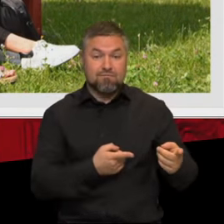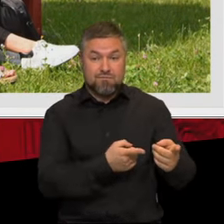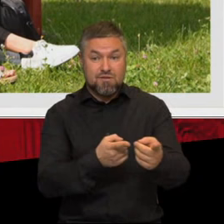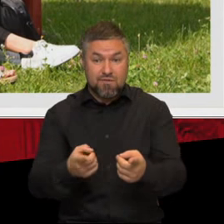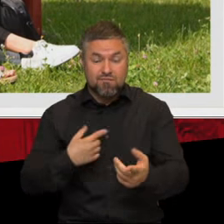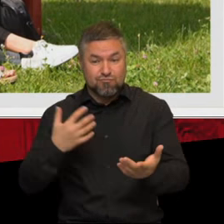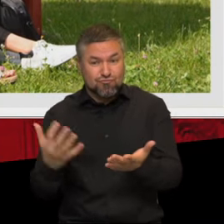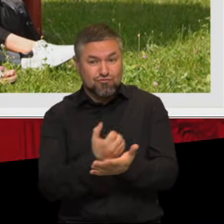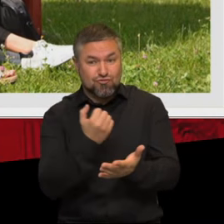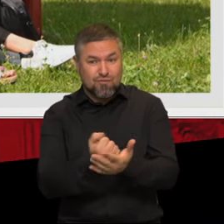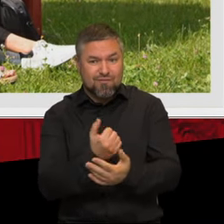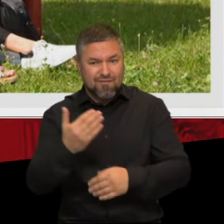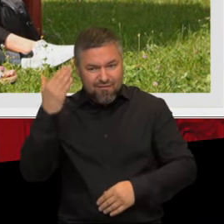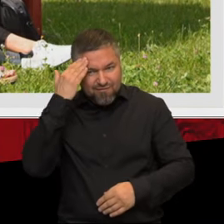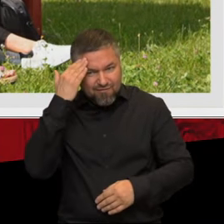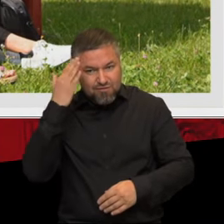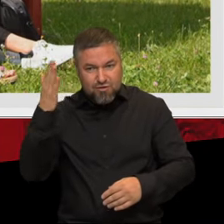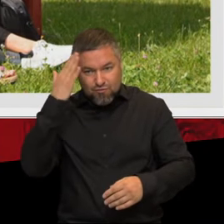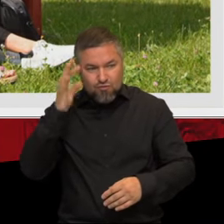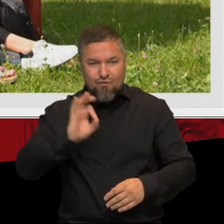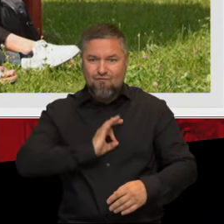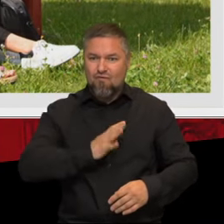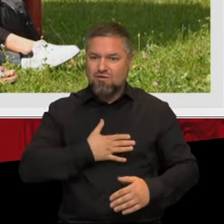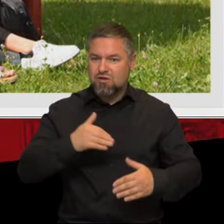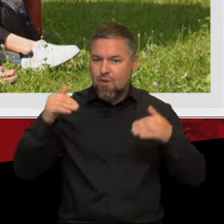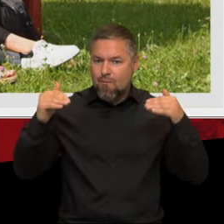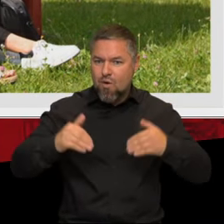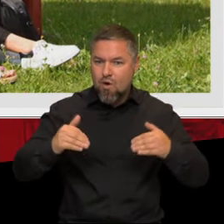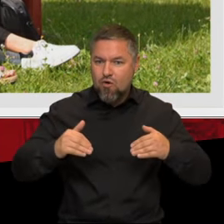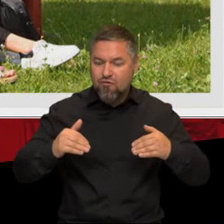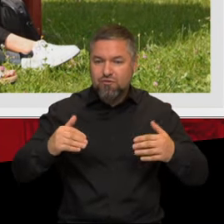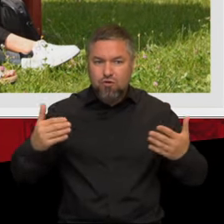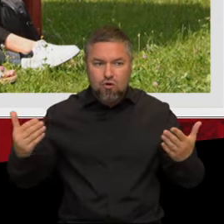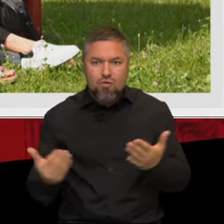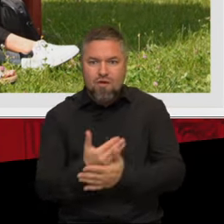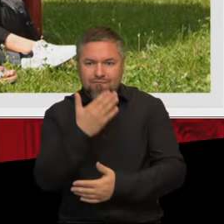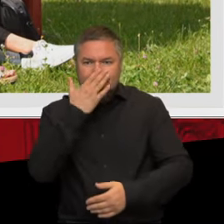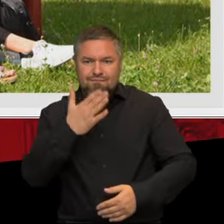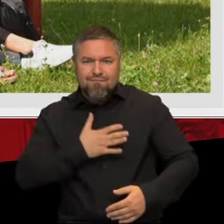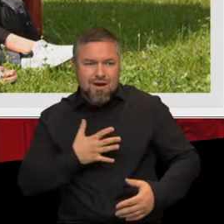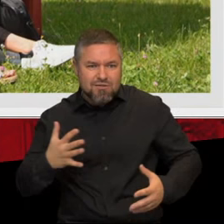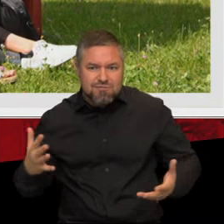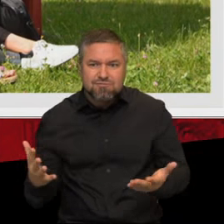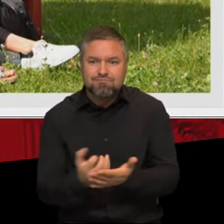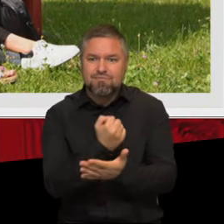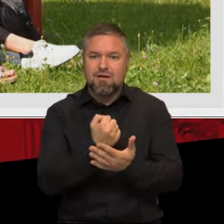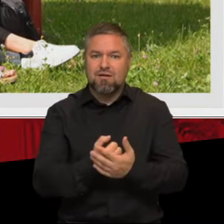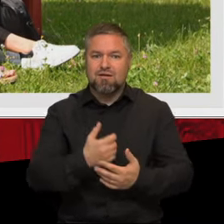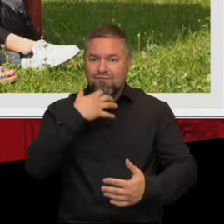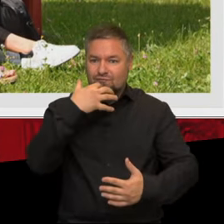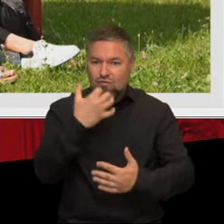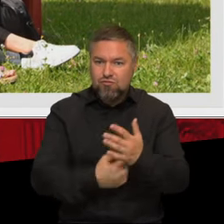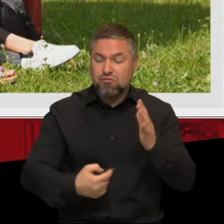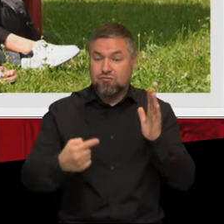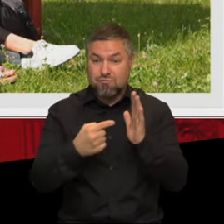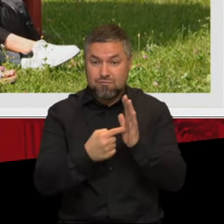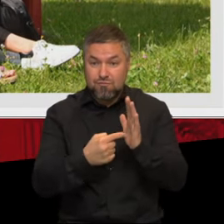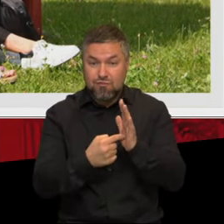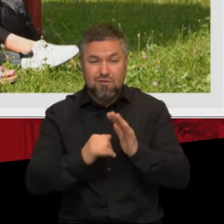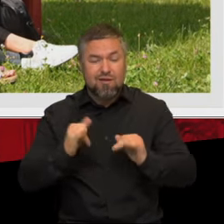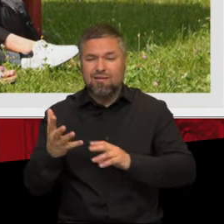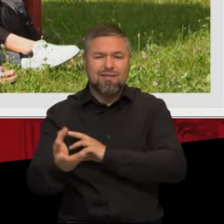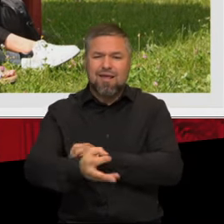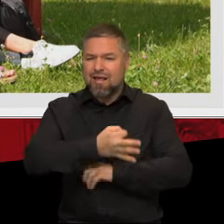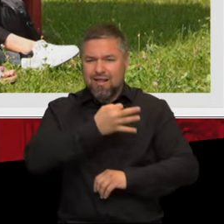Zachęcam do zdobywania wiedzy i poznawania własnych możliwości, odkrywania pasji. Skorzystajcie z tego